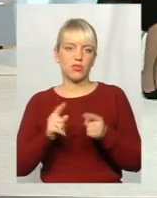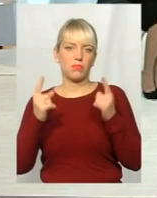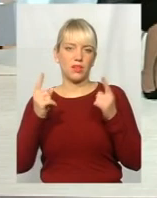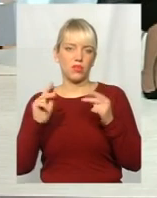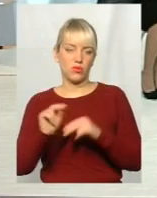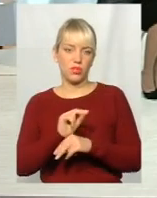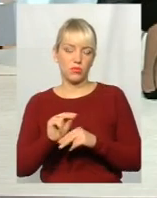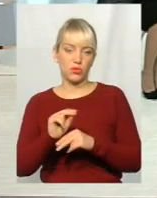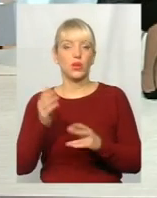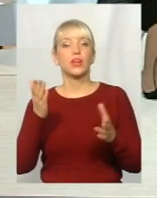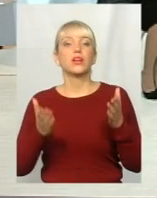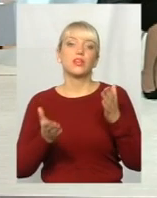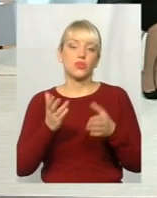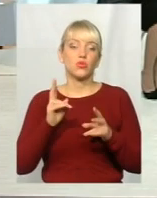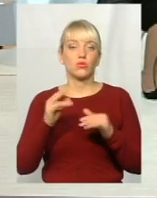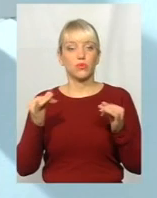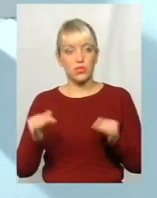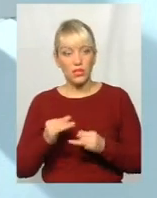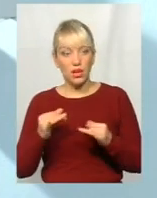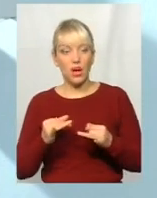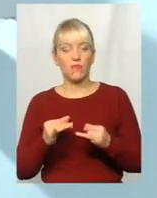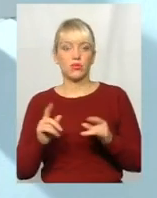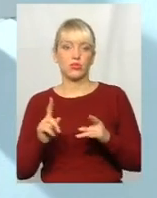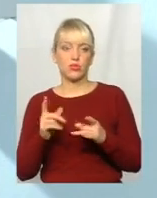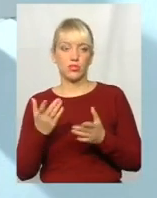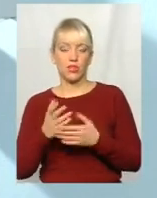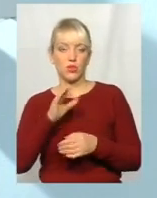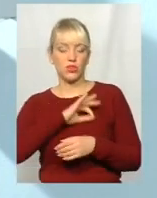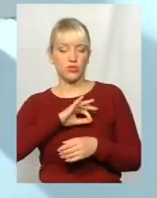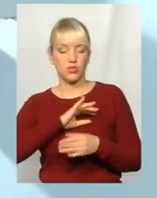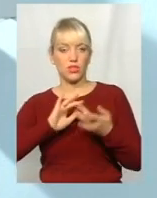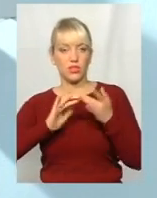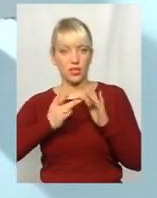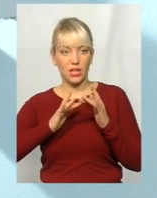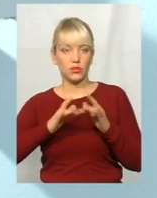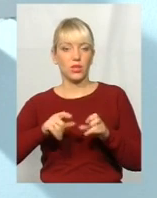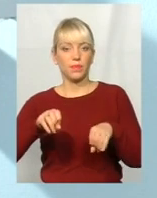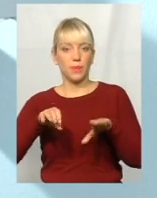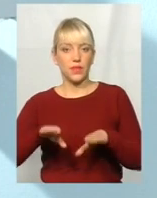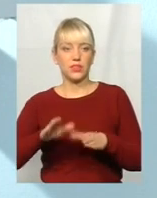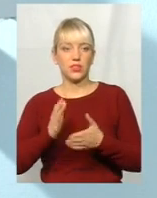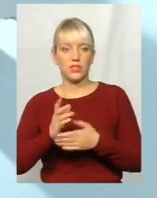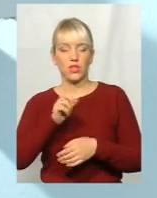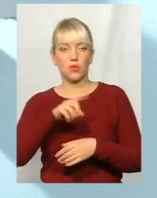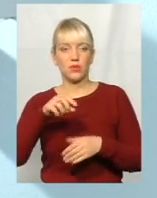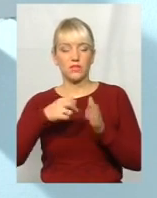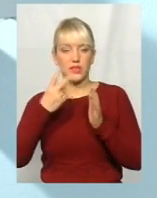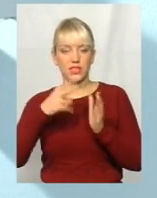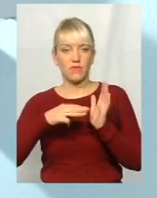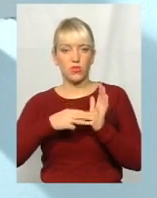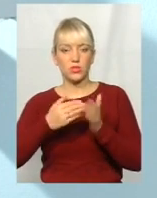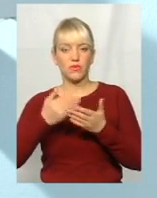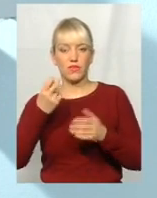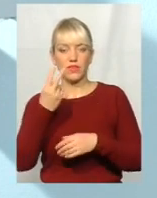ремонту. І якщо кому цікаво, якщо є користувачі інтернету, рішення є номер 28 від